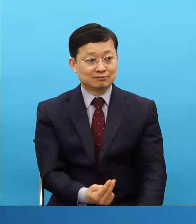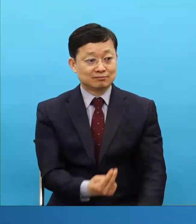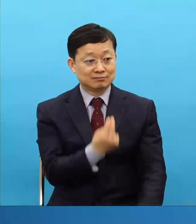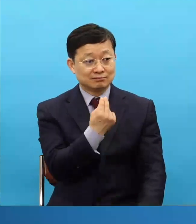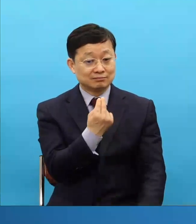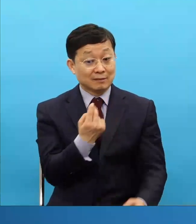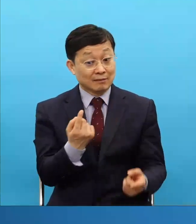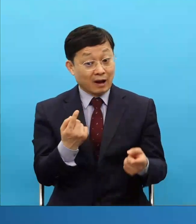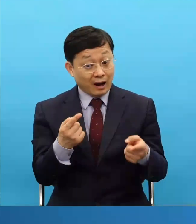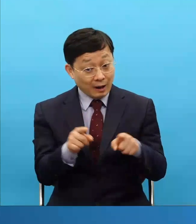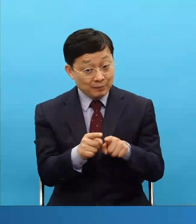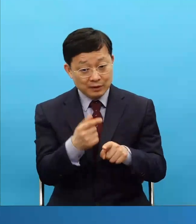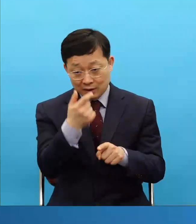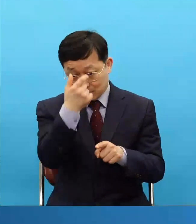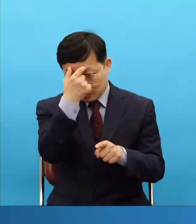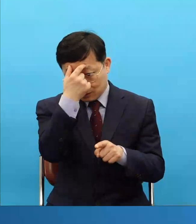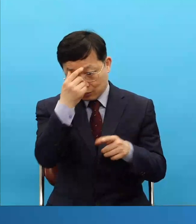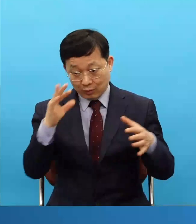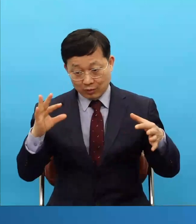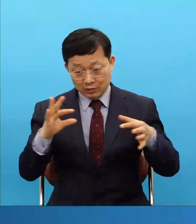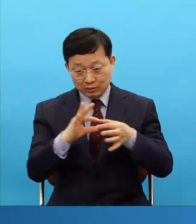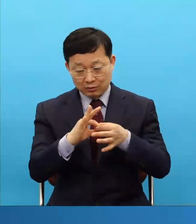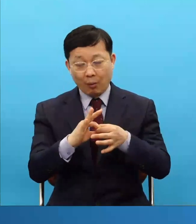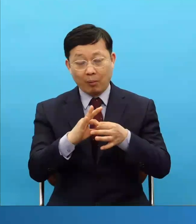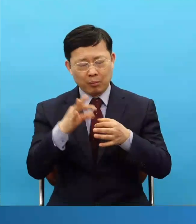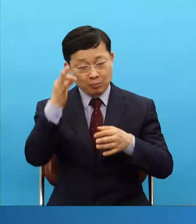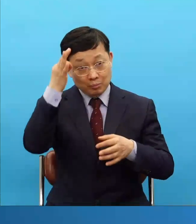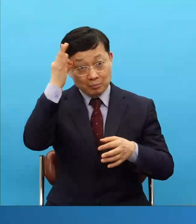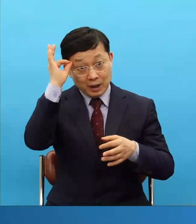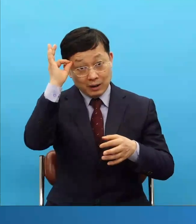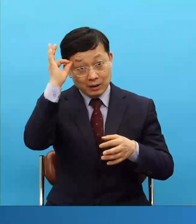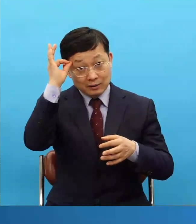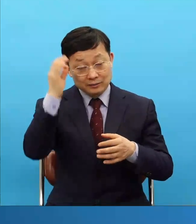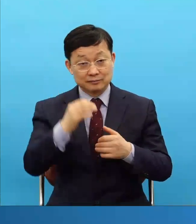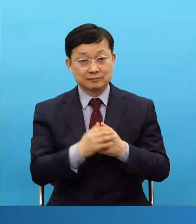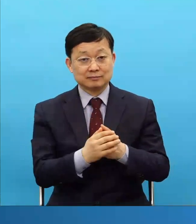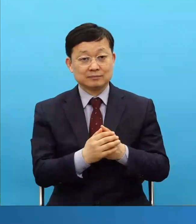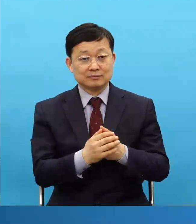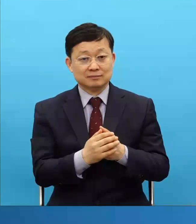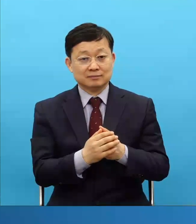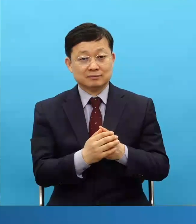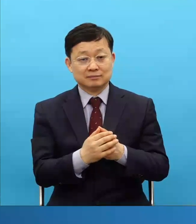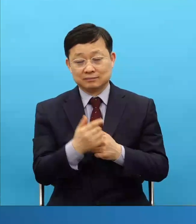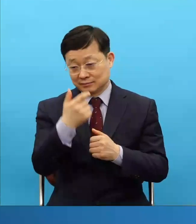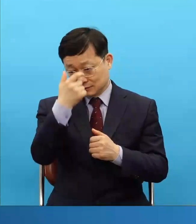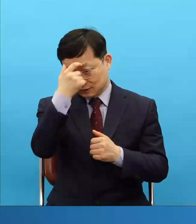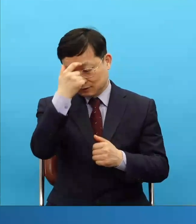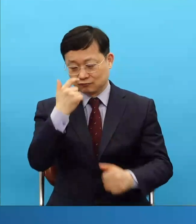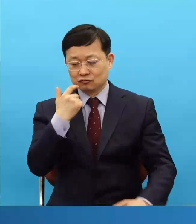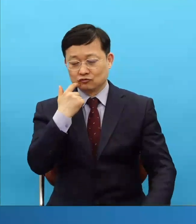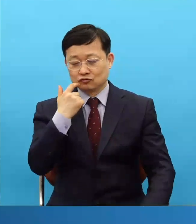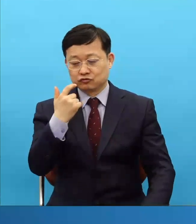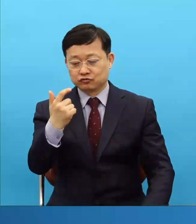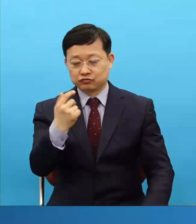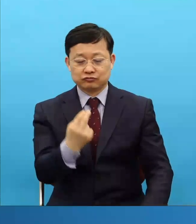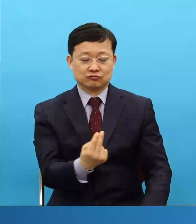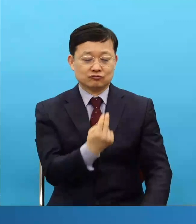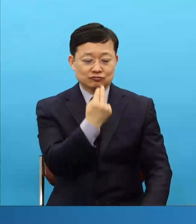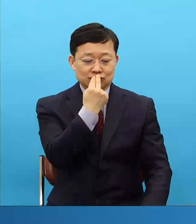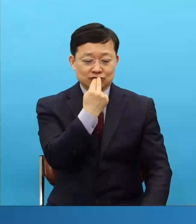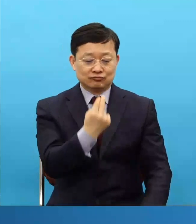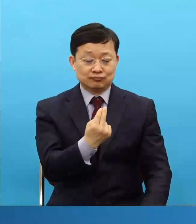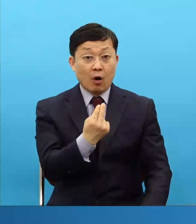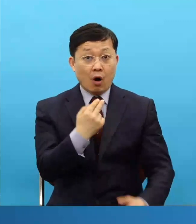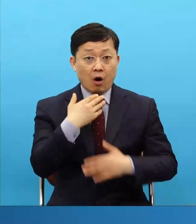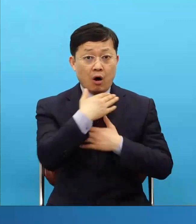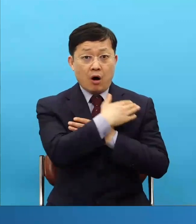way, I should 어느 connect 날 it to 제가요. prayer. One day I realized that. 그런데 그 기도를 쭉 하다 보니까 제게 너무 도움되는 거예요. But as I